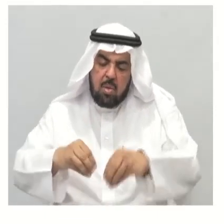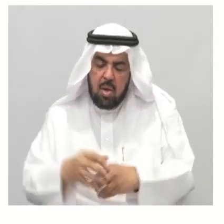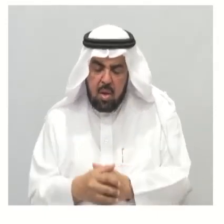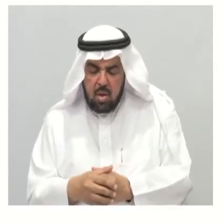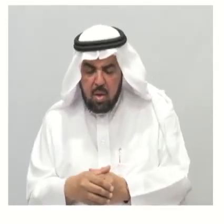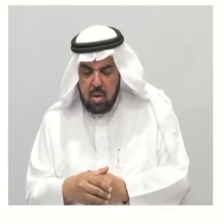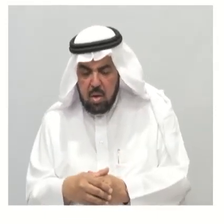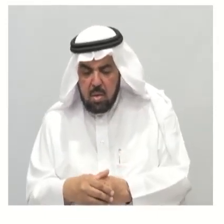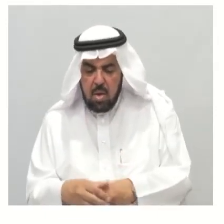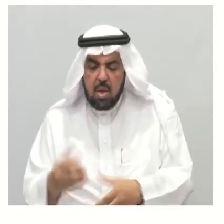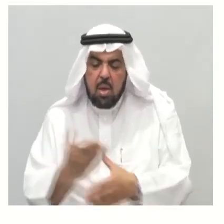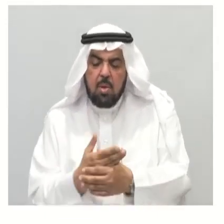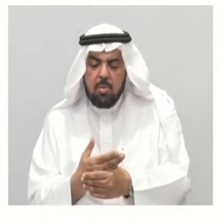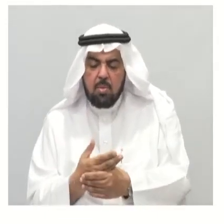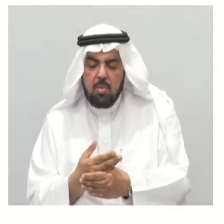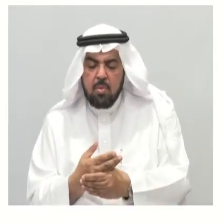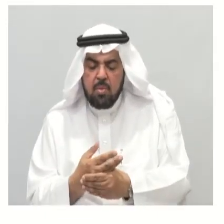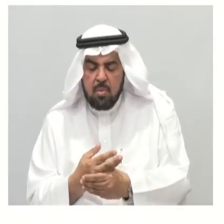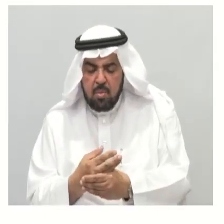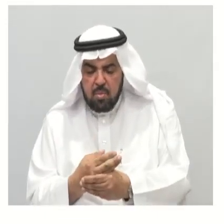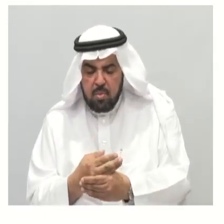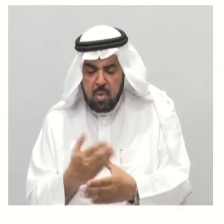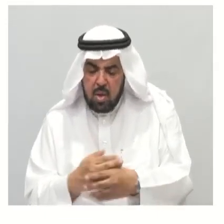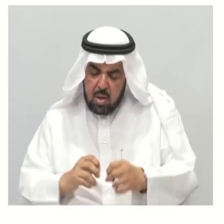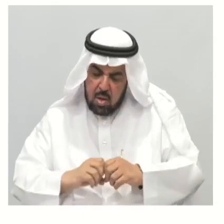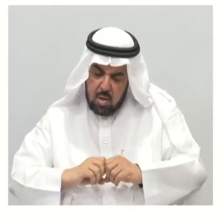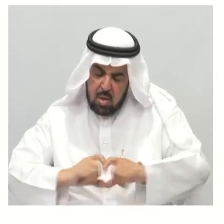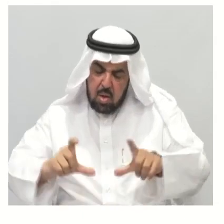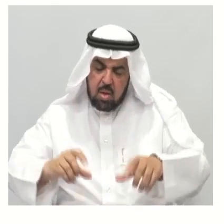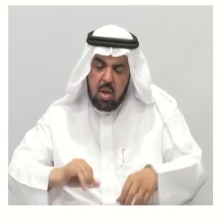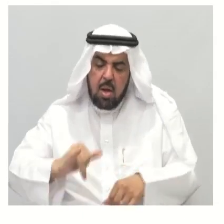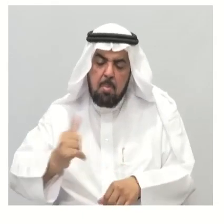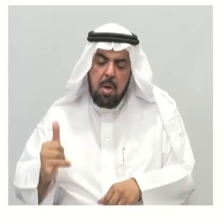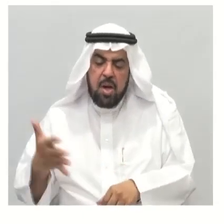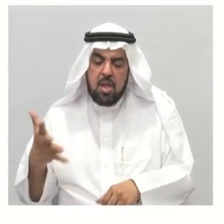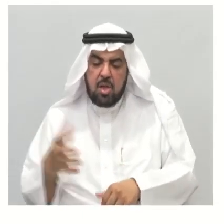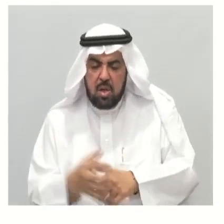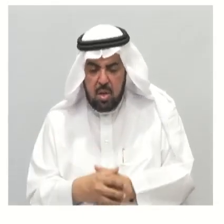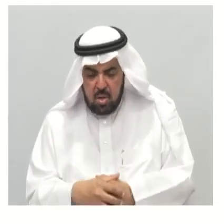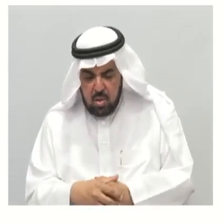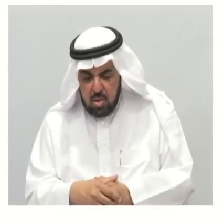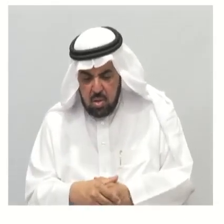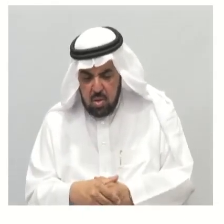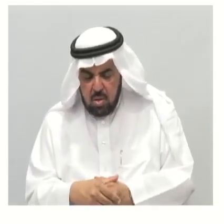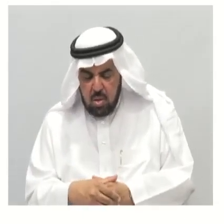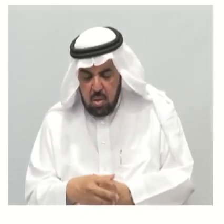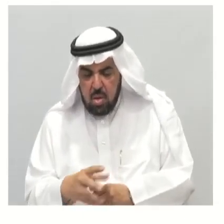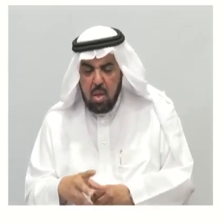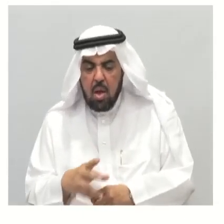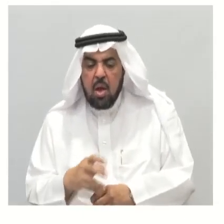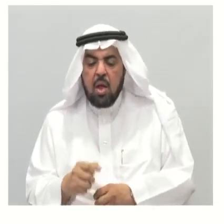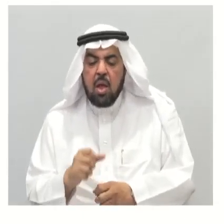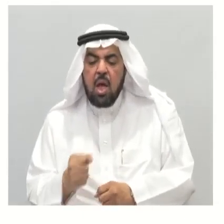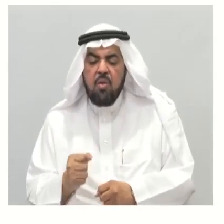قولي أنها تغير كيميائي؟ لأنه أعطاني، أحسنتم، مادة جديدة. إذن كيف